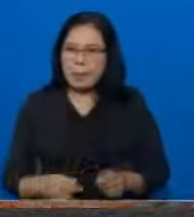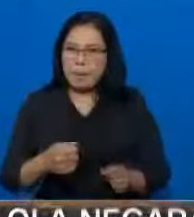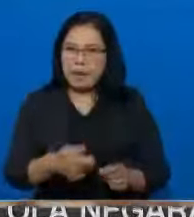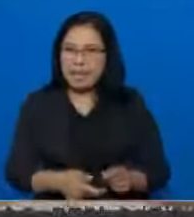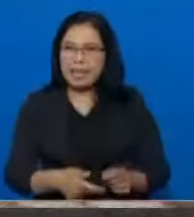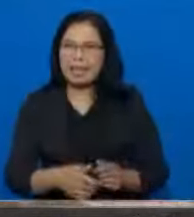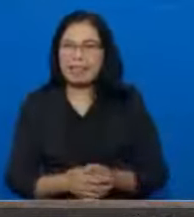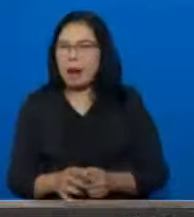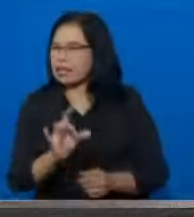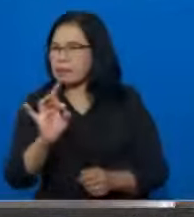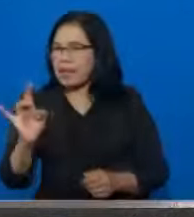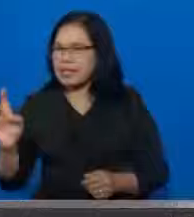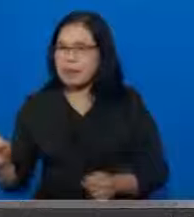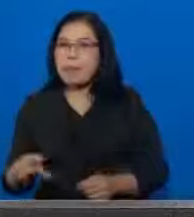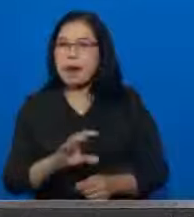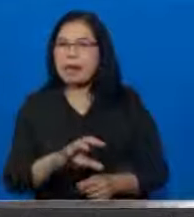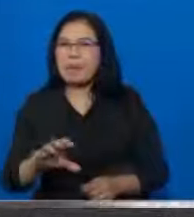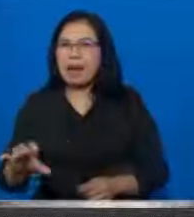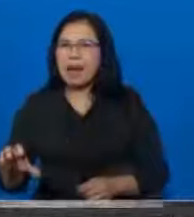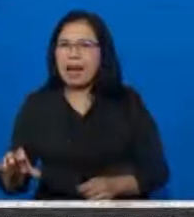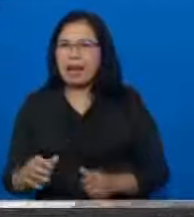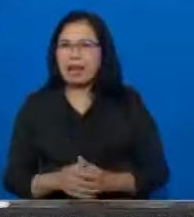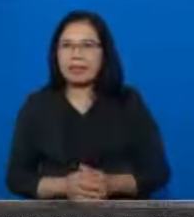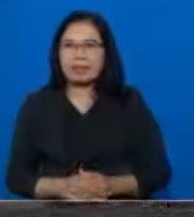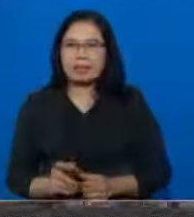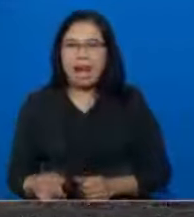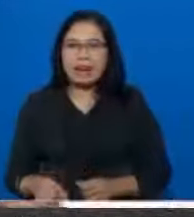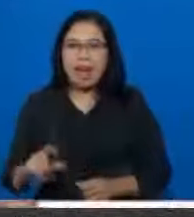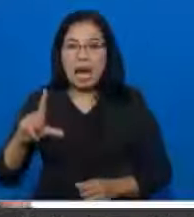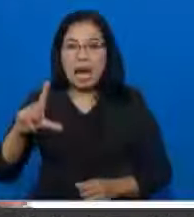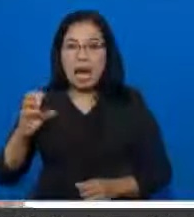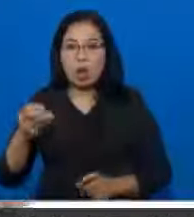rasa. Lanjut ada lobak putih yang sudah diasinkan.